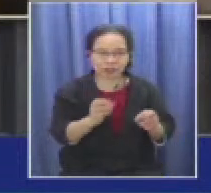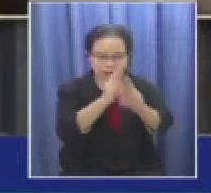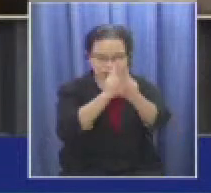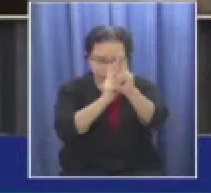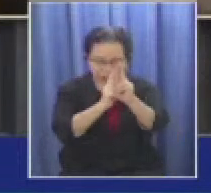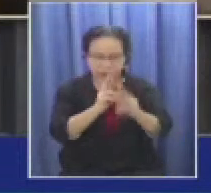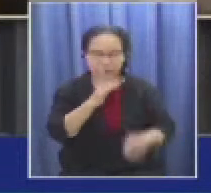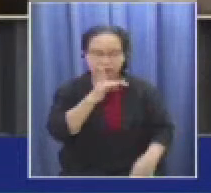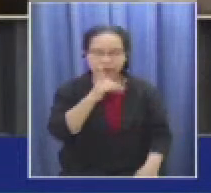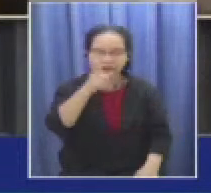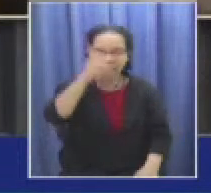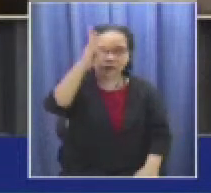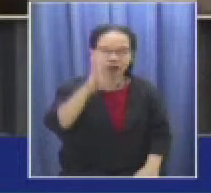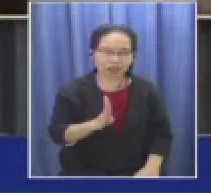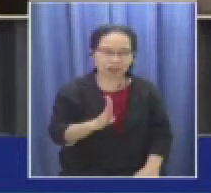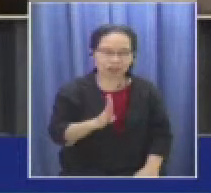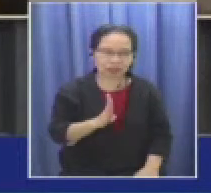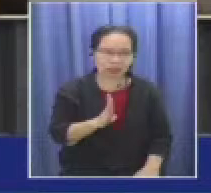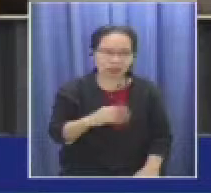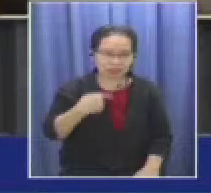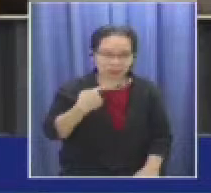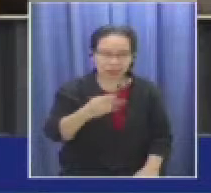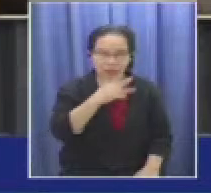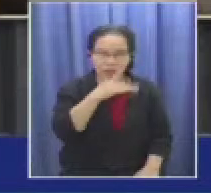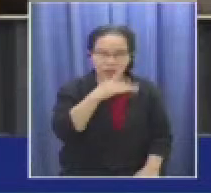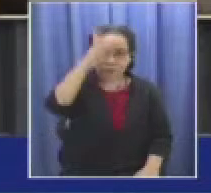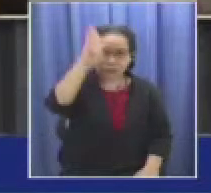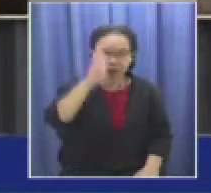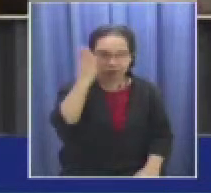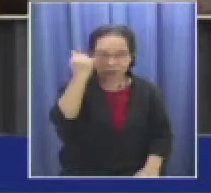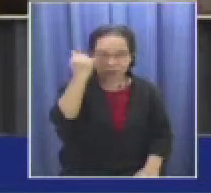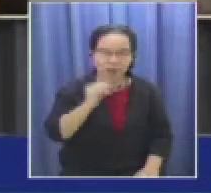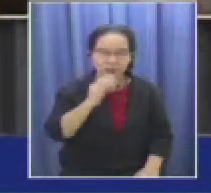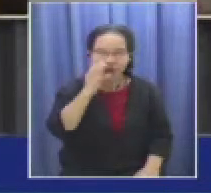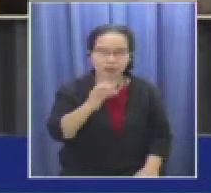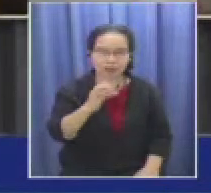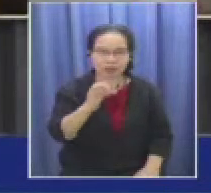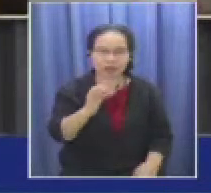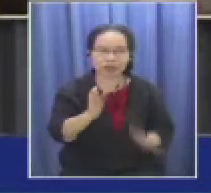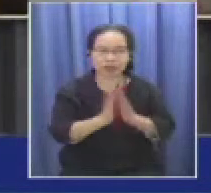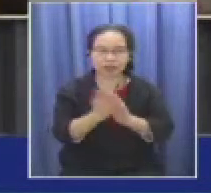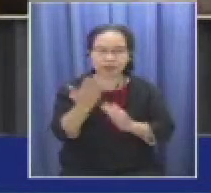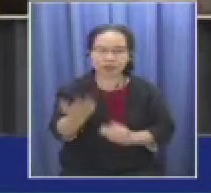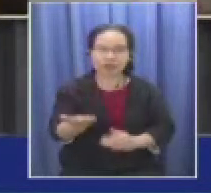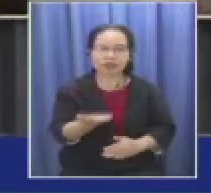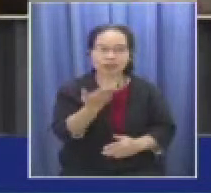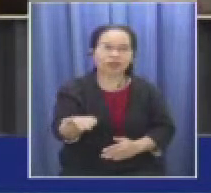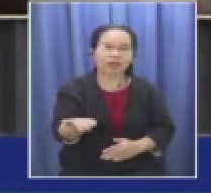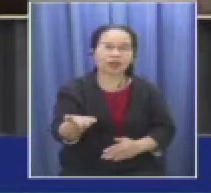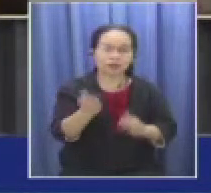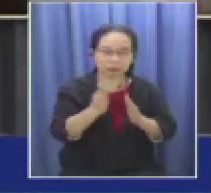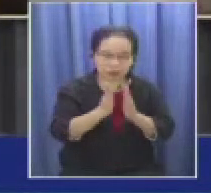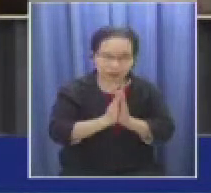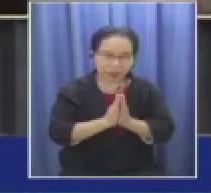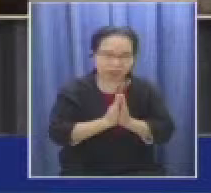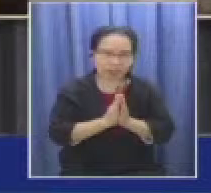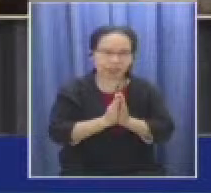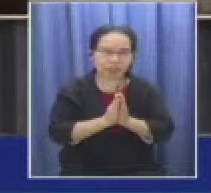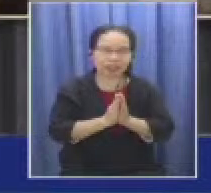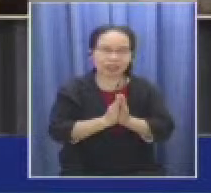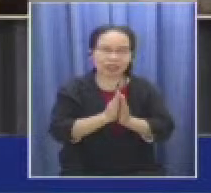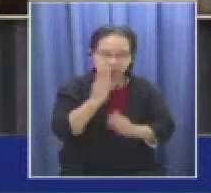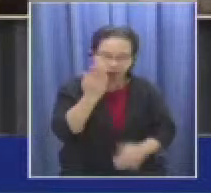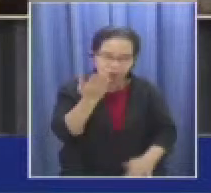ne bɔneyɛfoɔ ɛfiri nnɛ kɔpem yɛwuda wo na wobɛbɔ wo mpaeɛ na ade na wohyɛ Nyankopɔn maame sɛ wɔmmɔ mpaeɛ ma womu